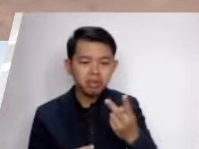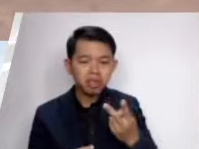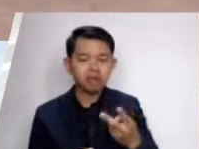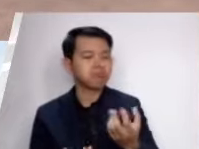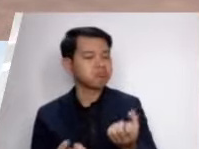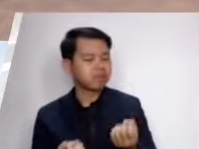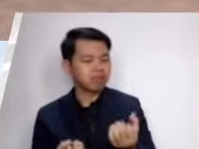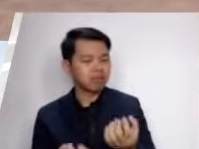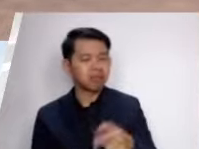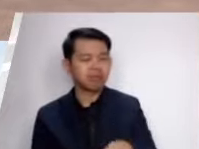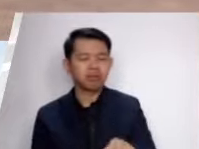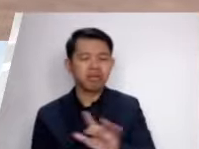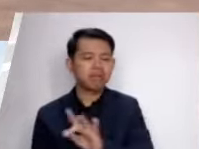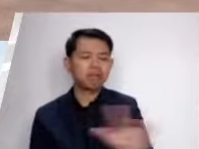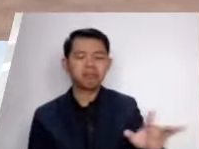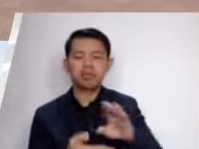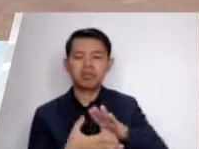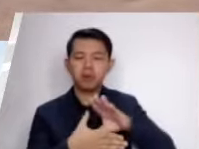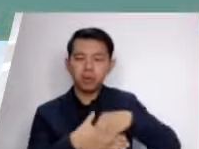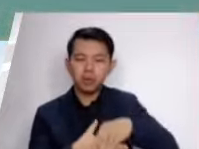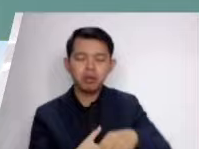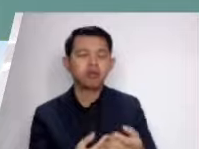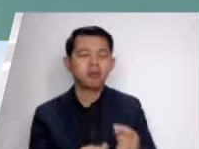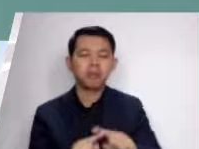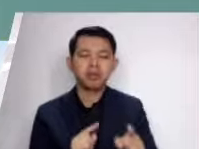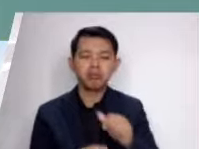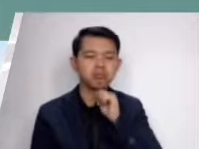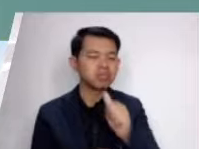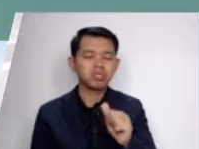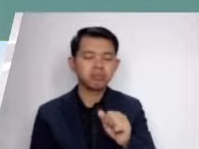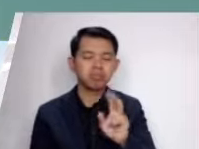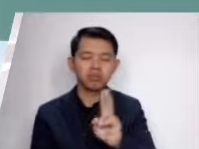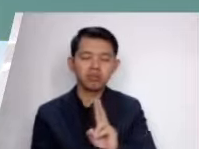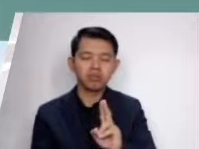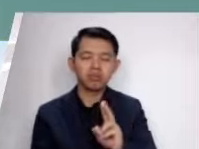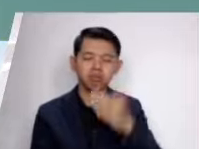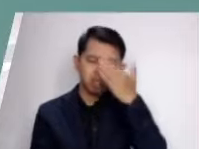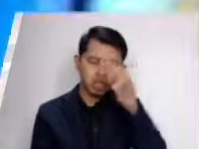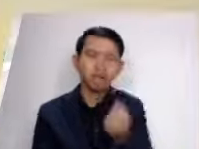sobre kung magkano kasi hindi naman po nilalagyan nila ng presyo yon. Pinagahanap na ang dalagita.